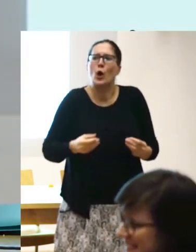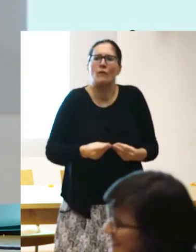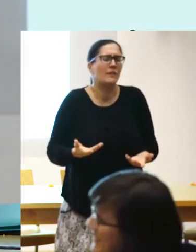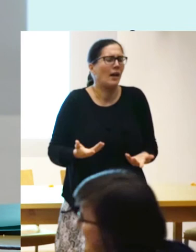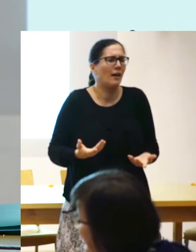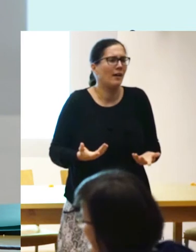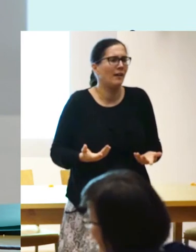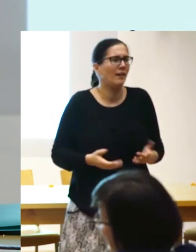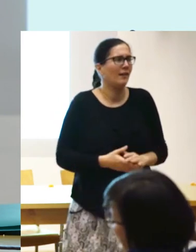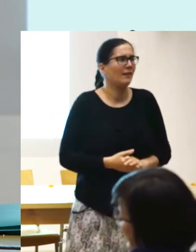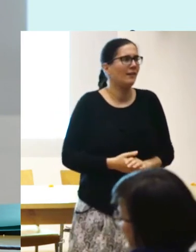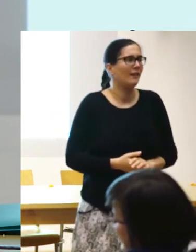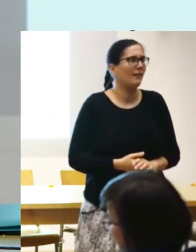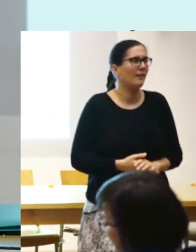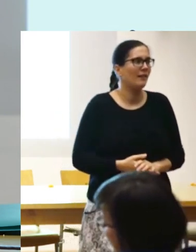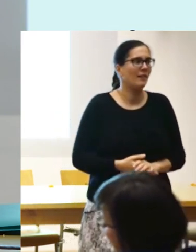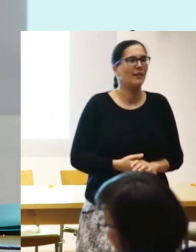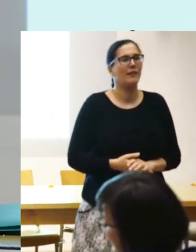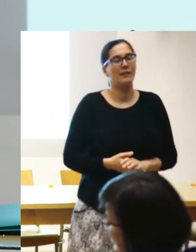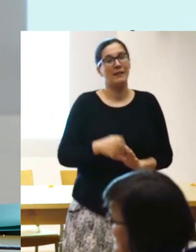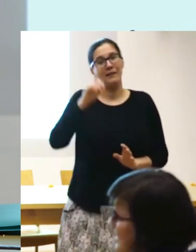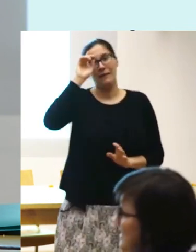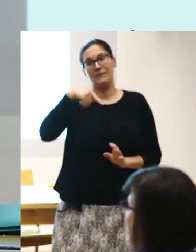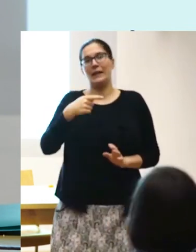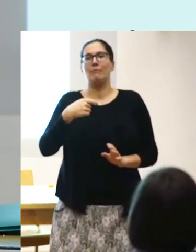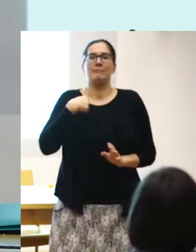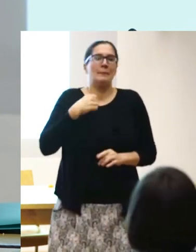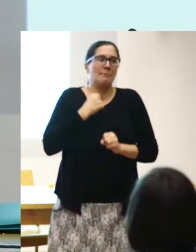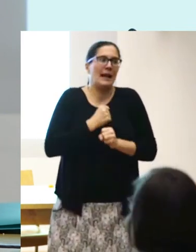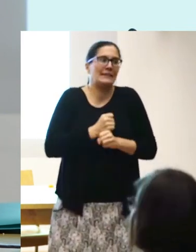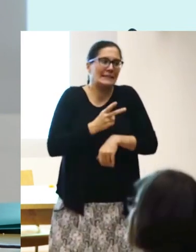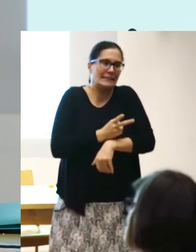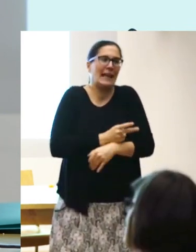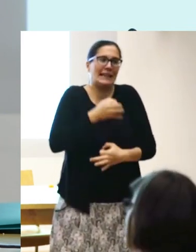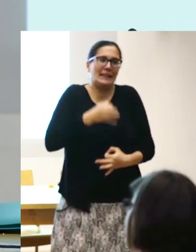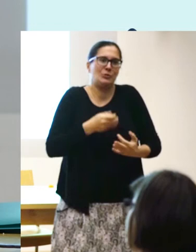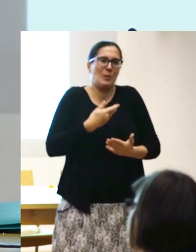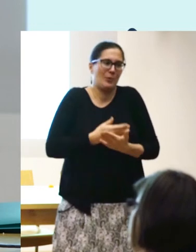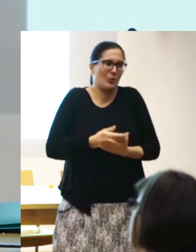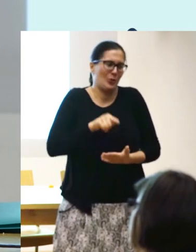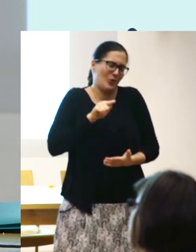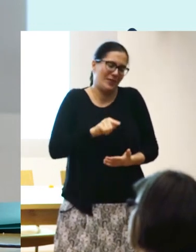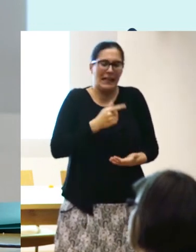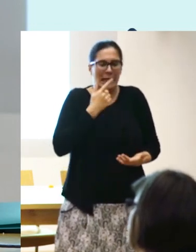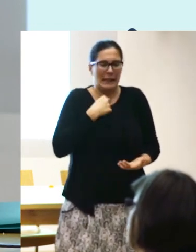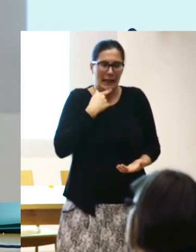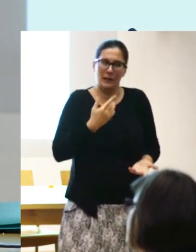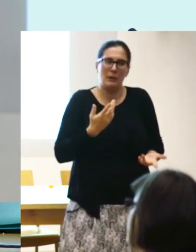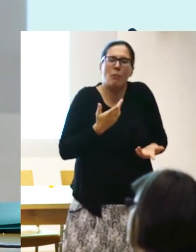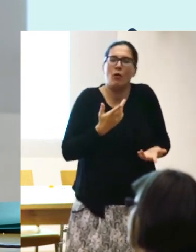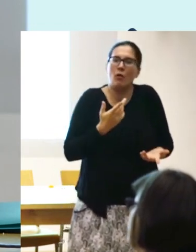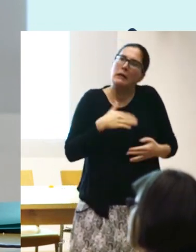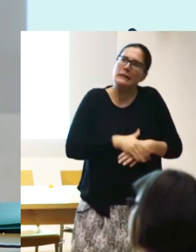Chápu, že to jako říkám z pozice člověka, který ve státní instituci pracuje a myslím si,